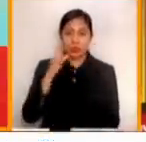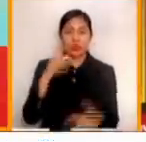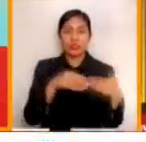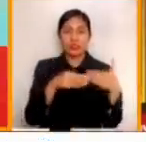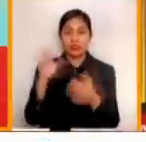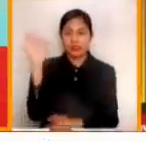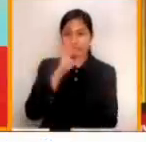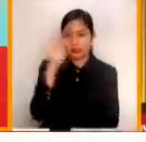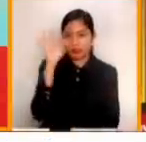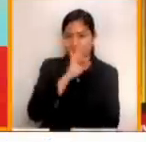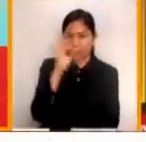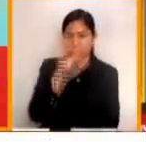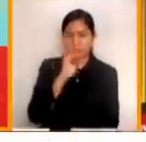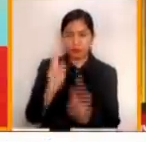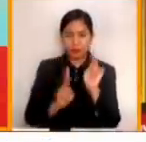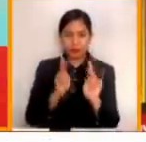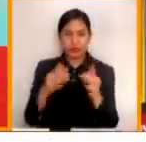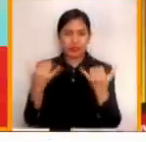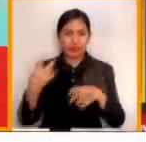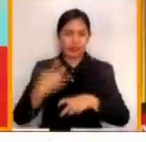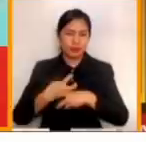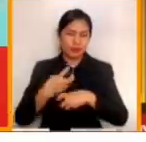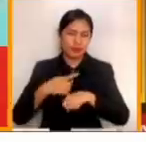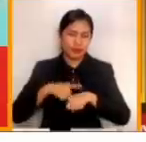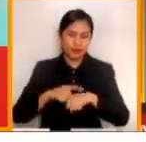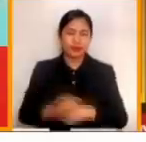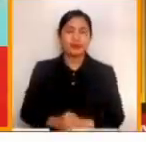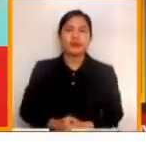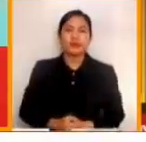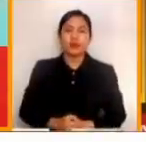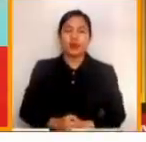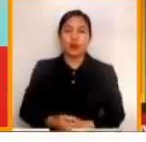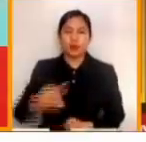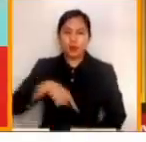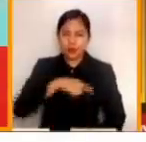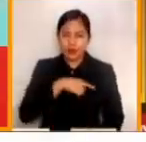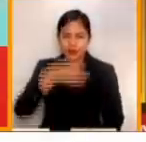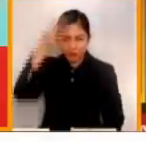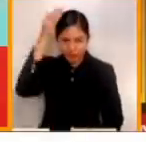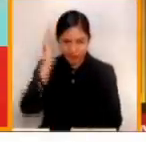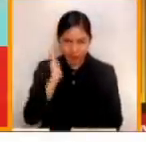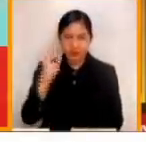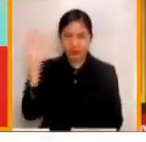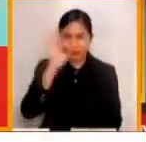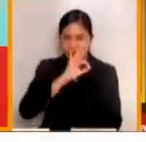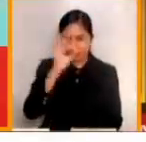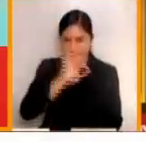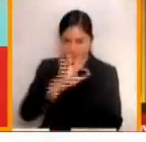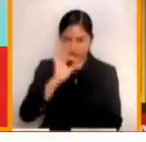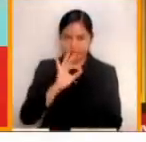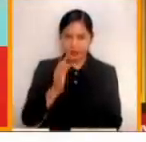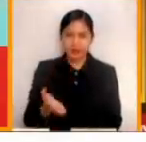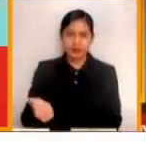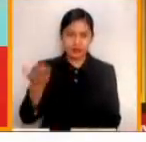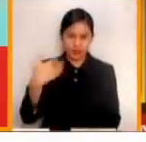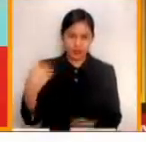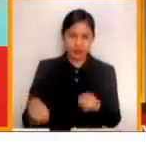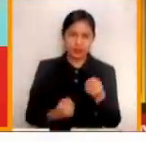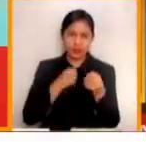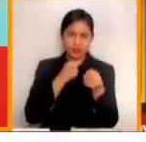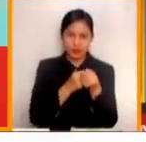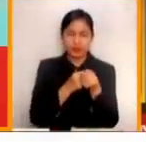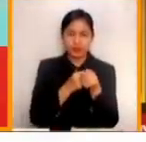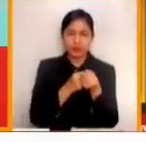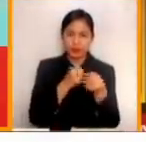history. And we ask the Filipino people to join Isang Bayan in supporting VP